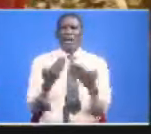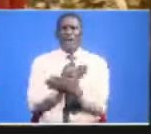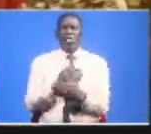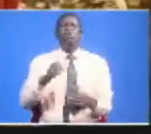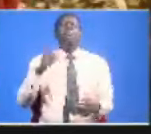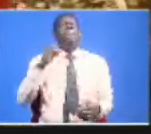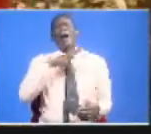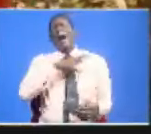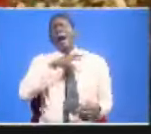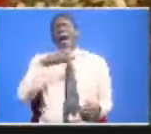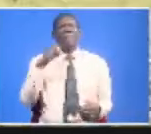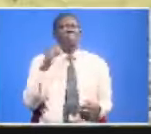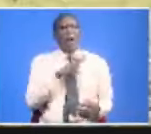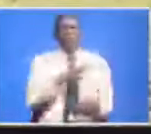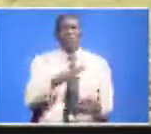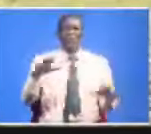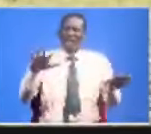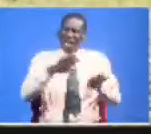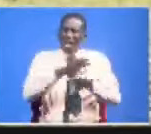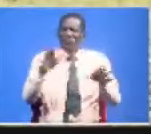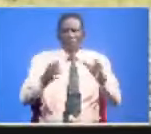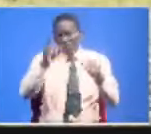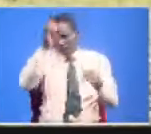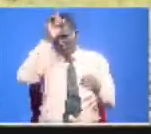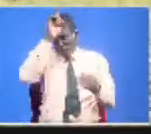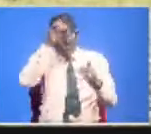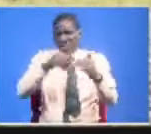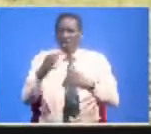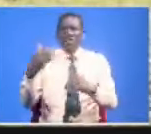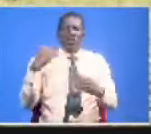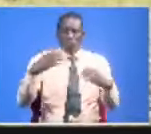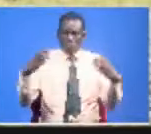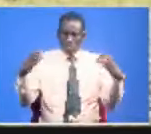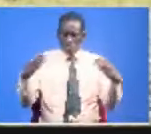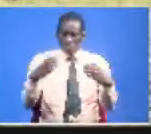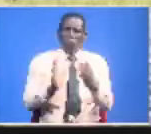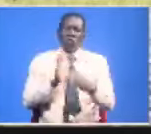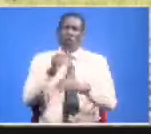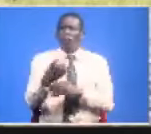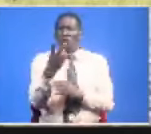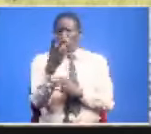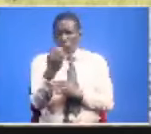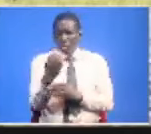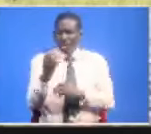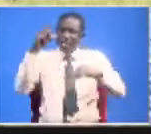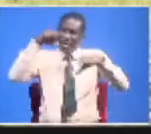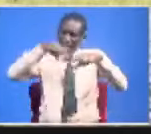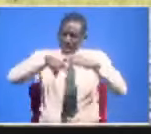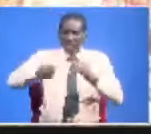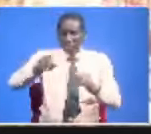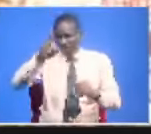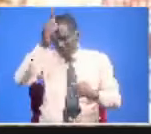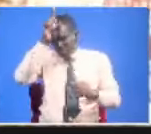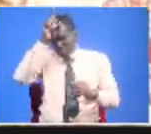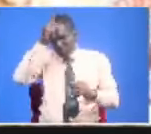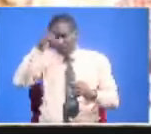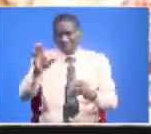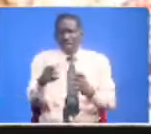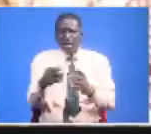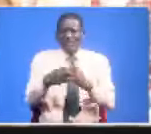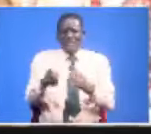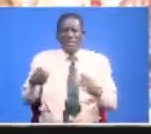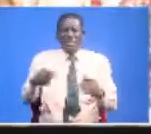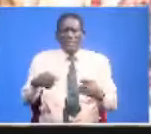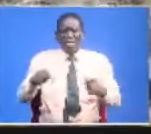mayowe yalisikika kona zote za kijiji hiki baada ya genge la vijana zaidi ya 20 kuingia hapa kwa kishindo na kuanza